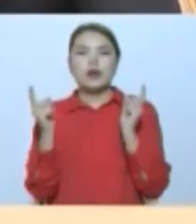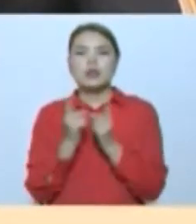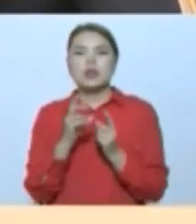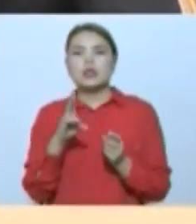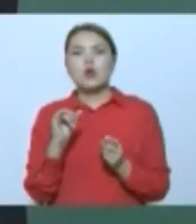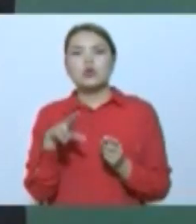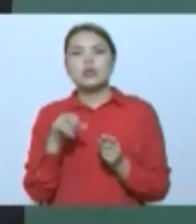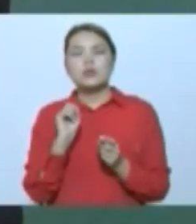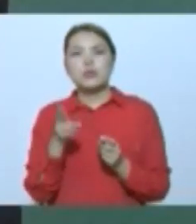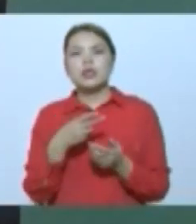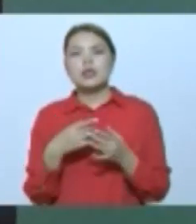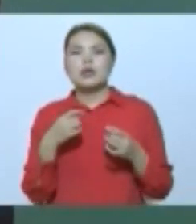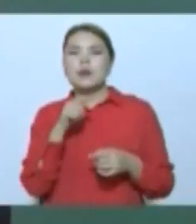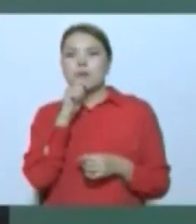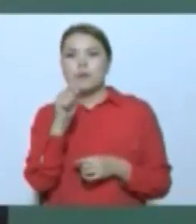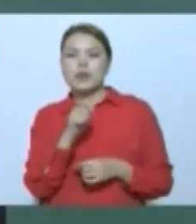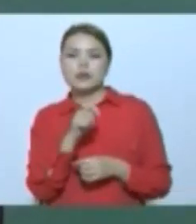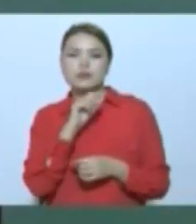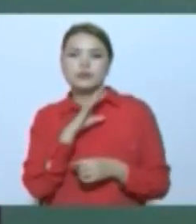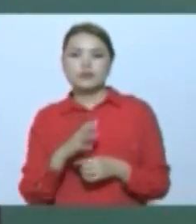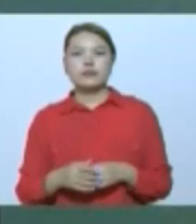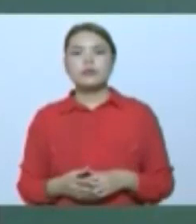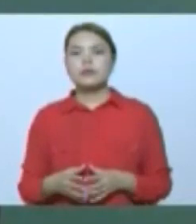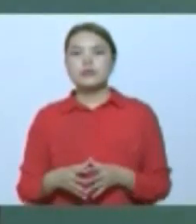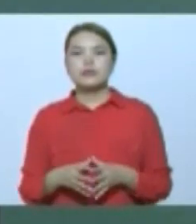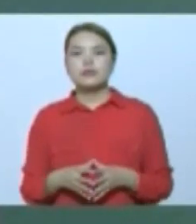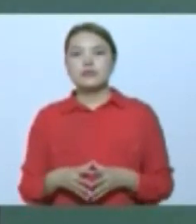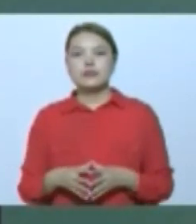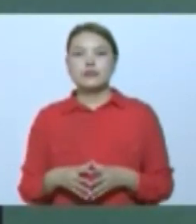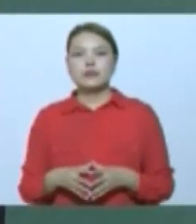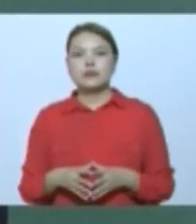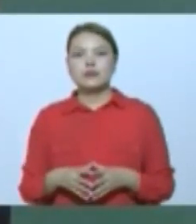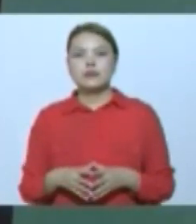Наурызбек Мағдатов мерекелік медальмен марапатталды.